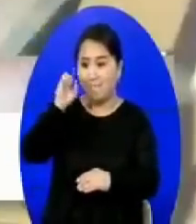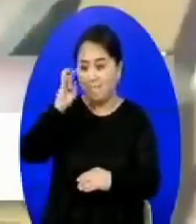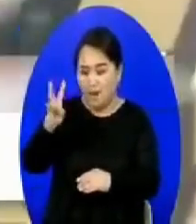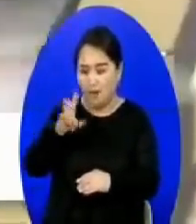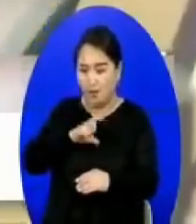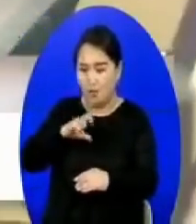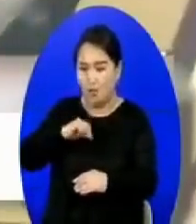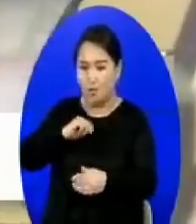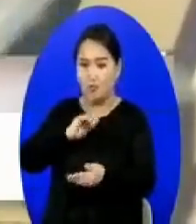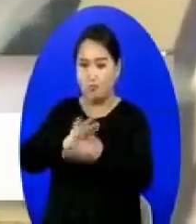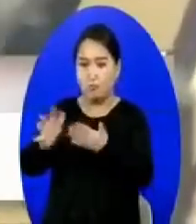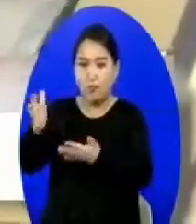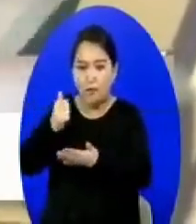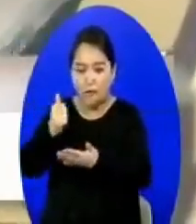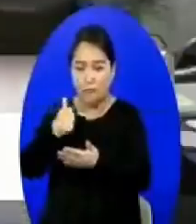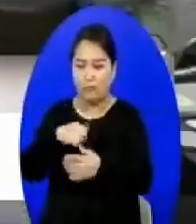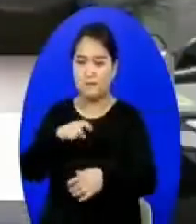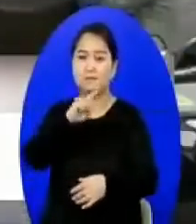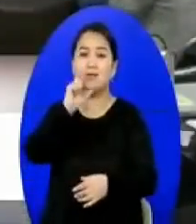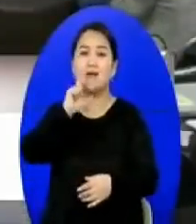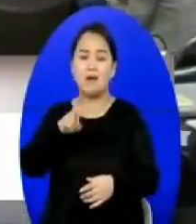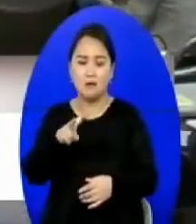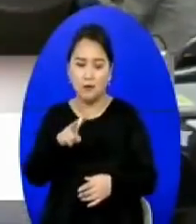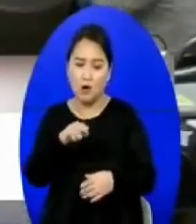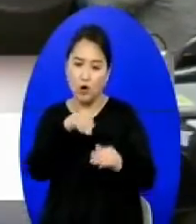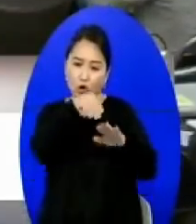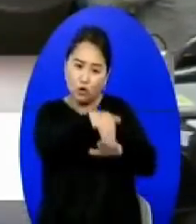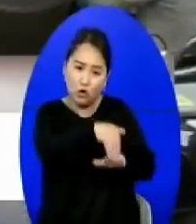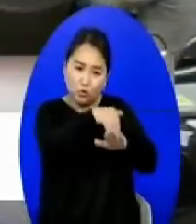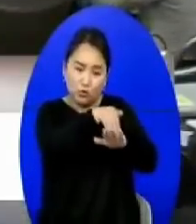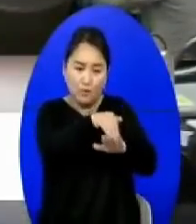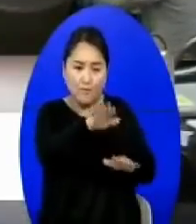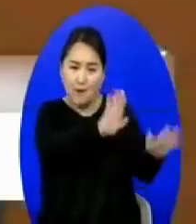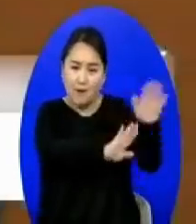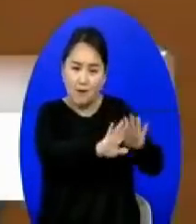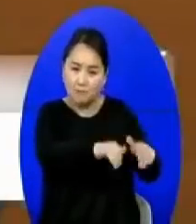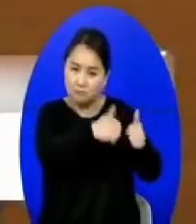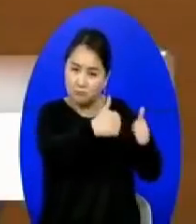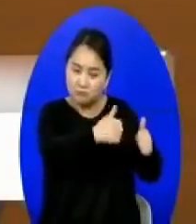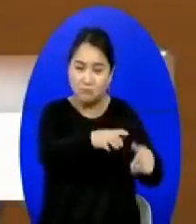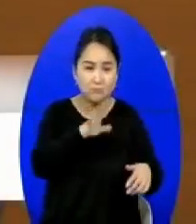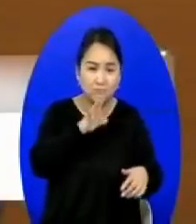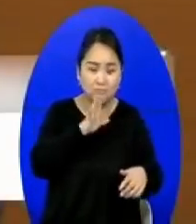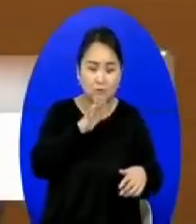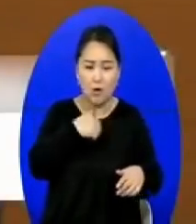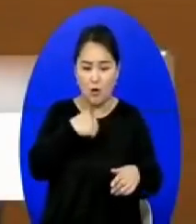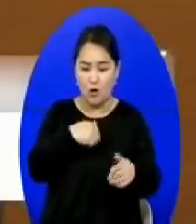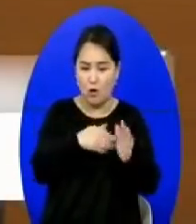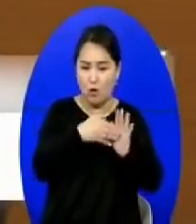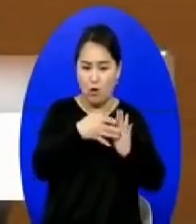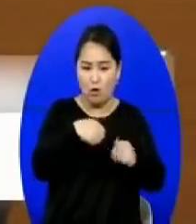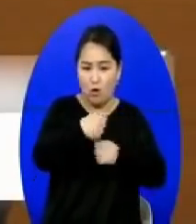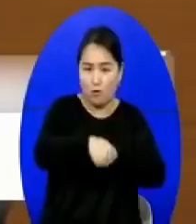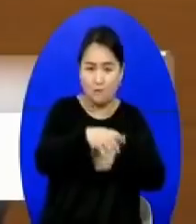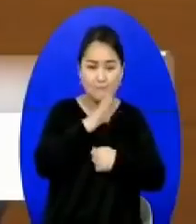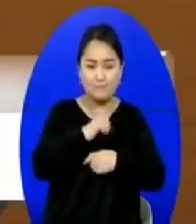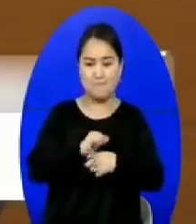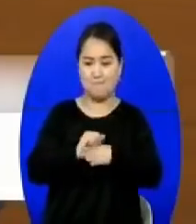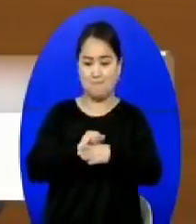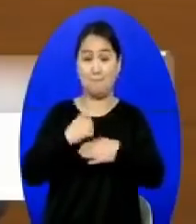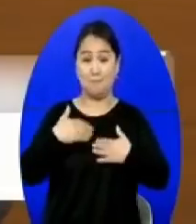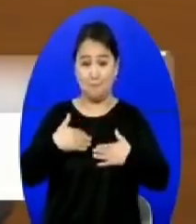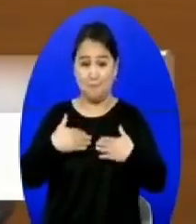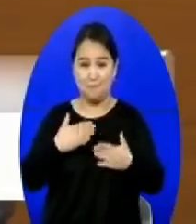хэмжээг явуулах замаар санхүүгийн зээлийн тогтвортой байдлыг хангах хөрвөх санхүүжилт гаргахад бэлэн гэдгээ мэдгдэж байна. За Японы төв банкны